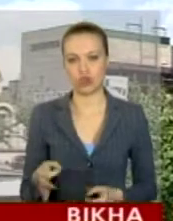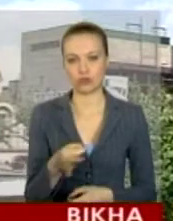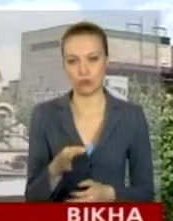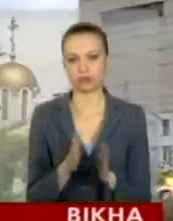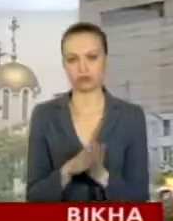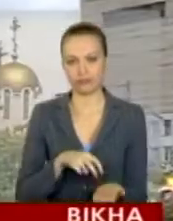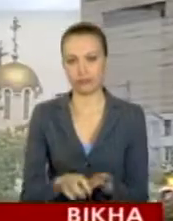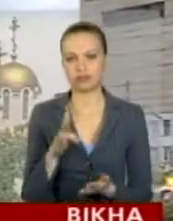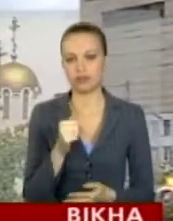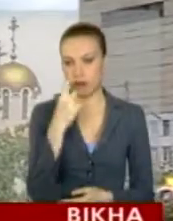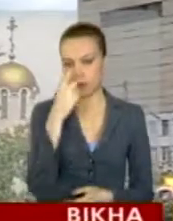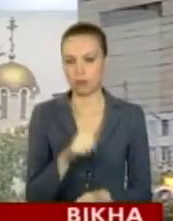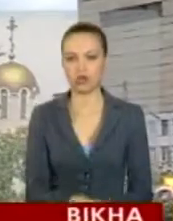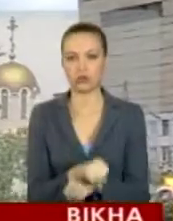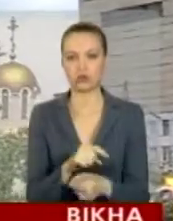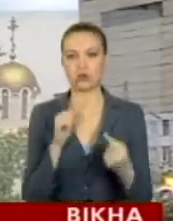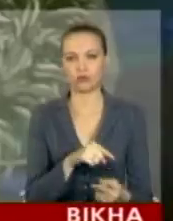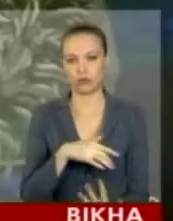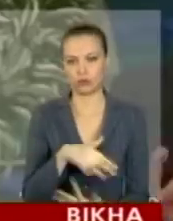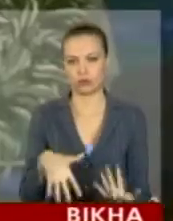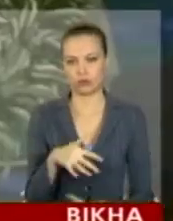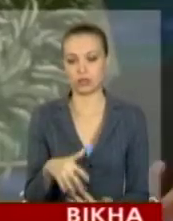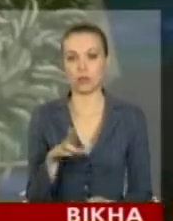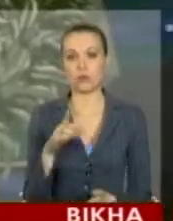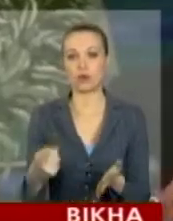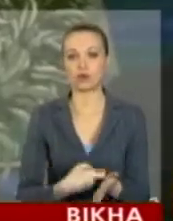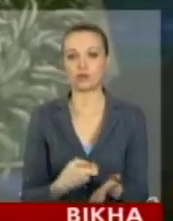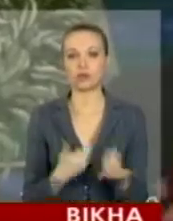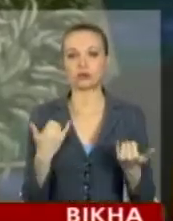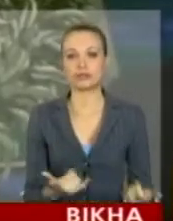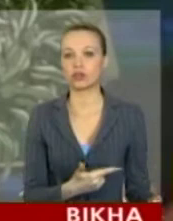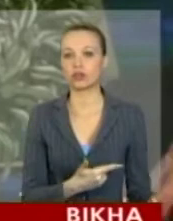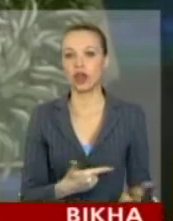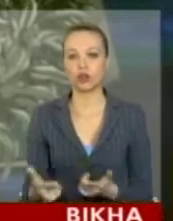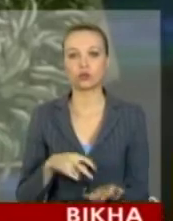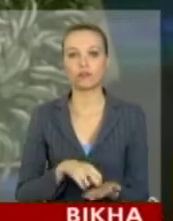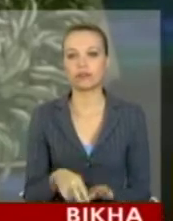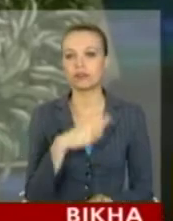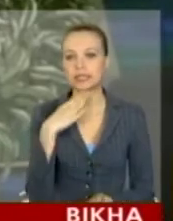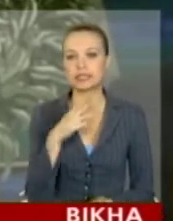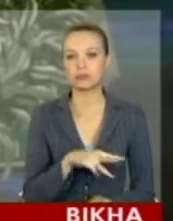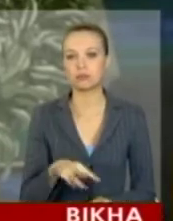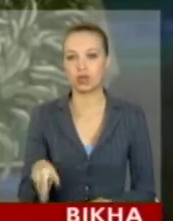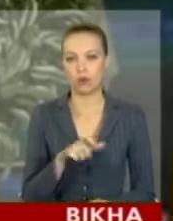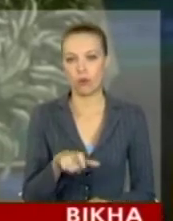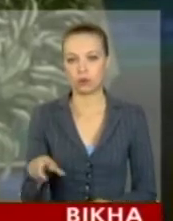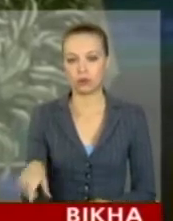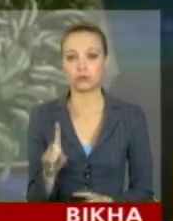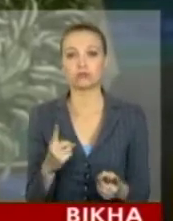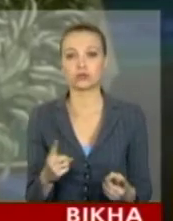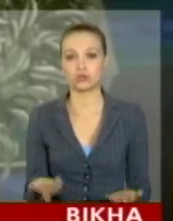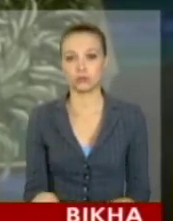області вийти на попереджувальний страйк проти безладу. По Донбасу сьогодні готові вийти мільйони.